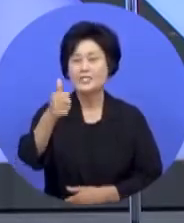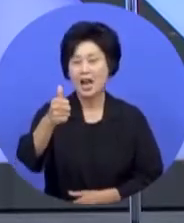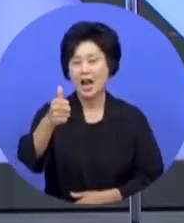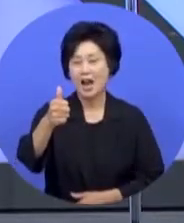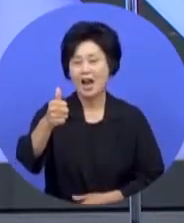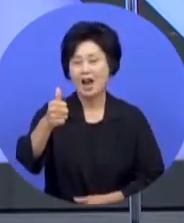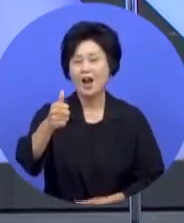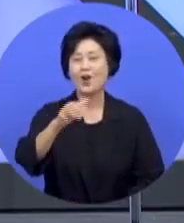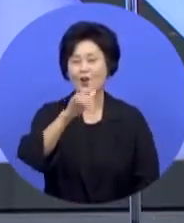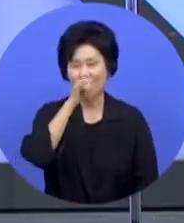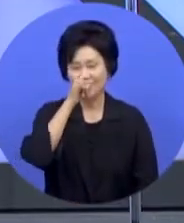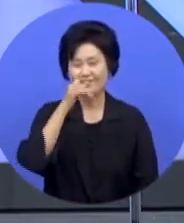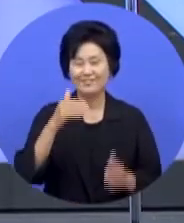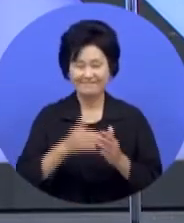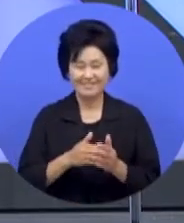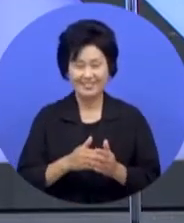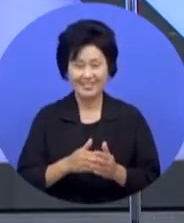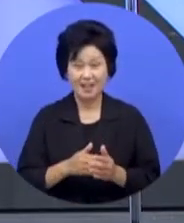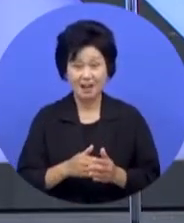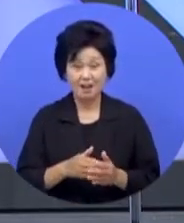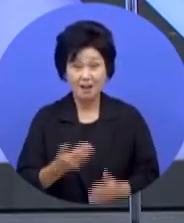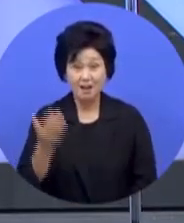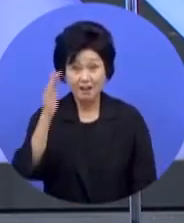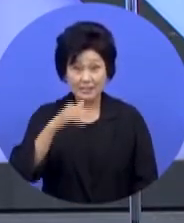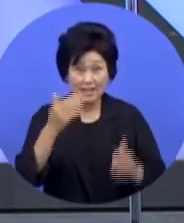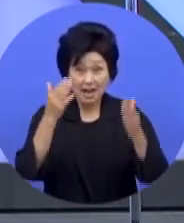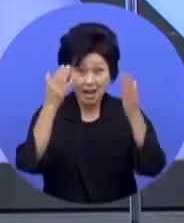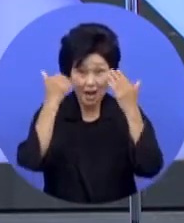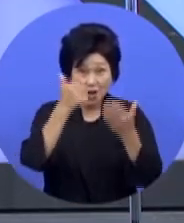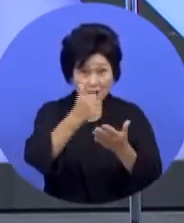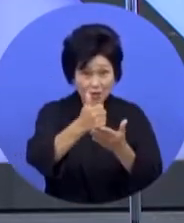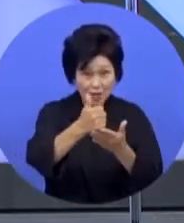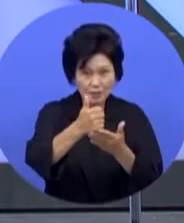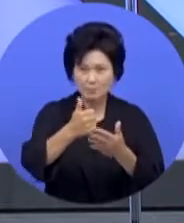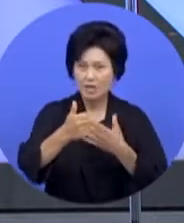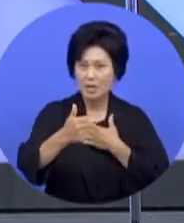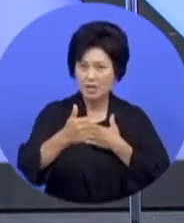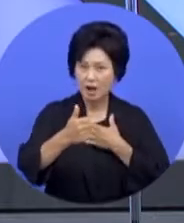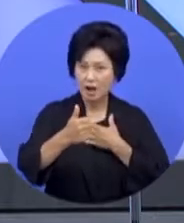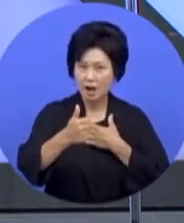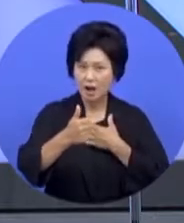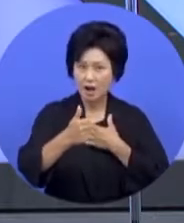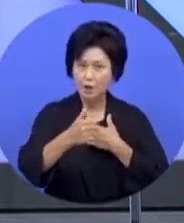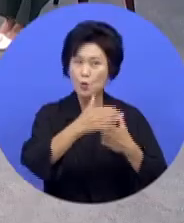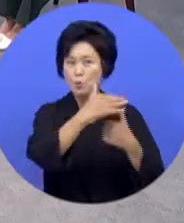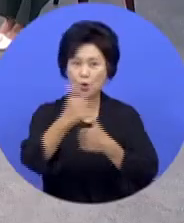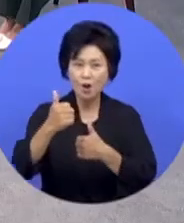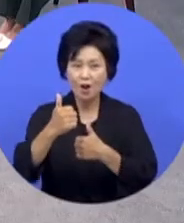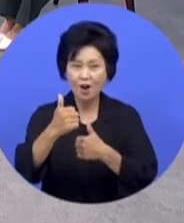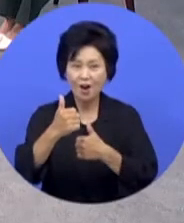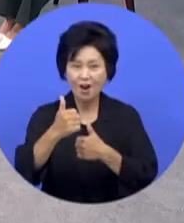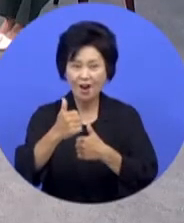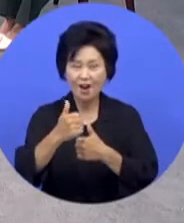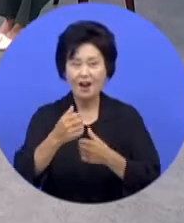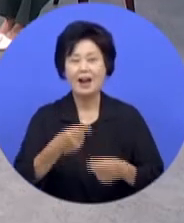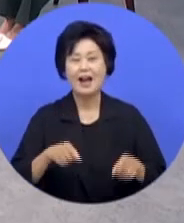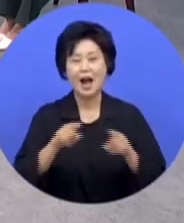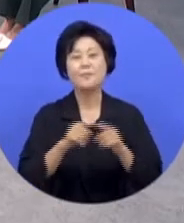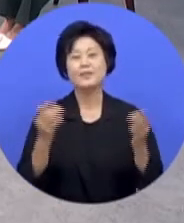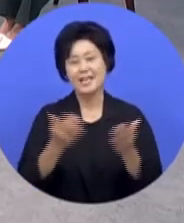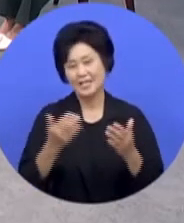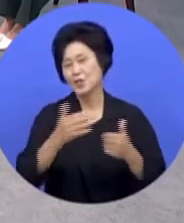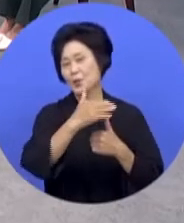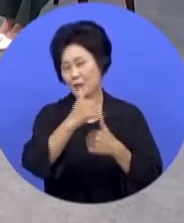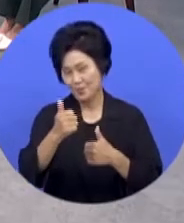저희 이제 교장 선생님께서 어느 날 부르셔서 네. 사역하자고. 그래서 아 복된 교회 성도셨어요? 네,